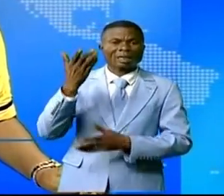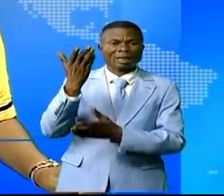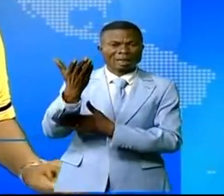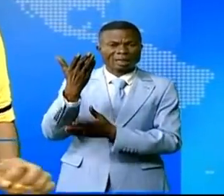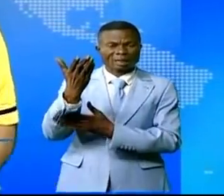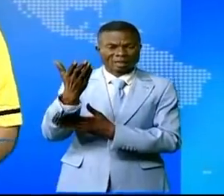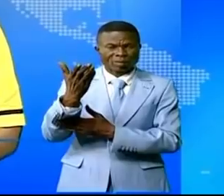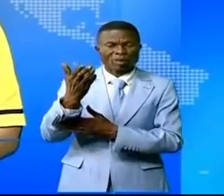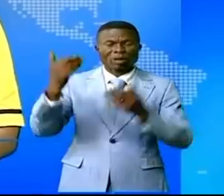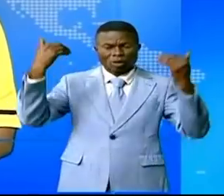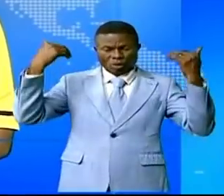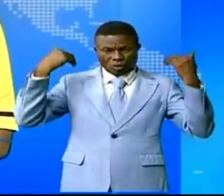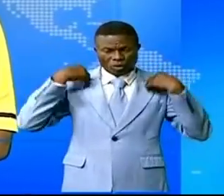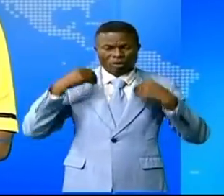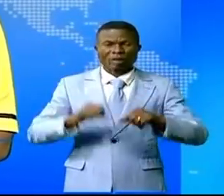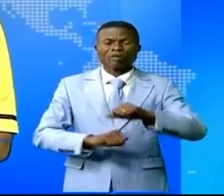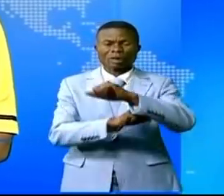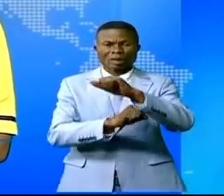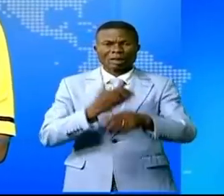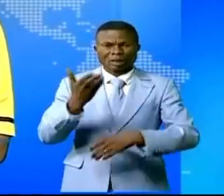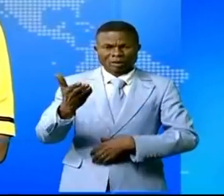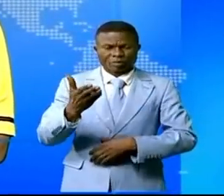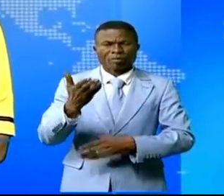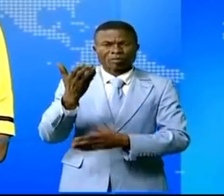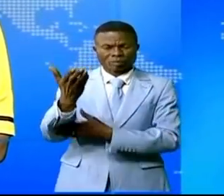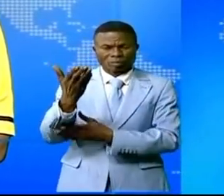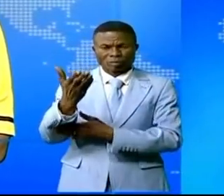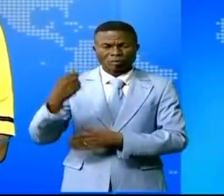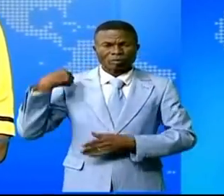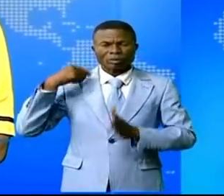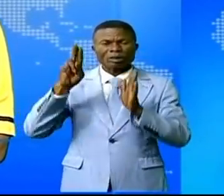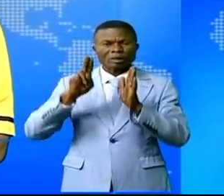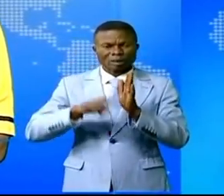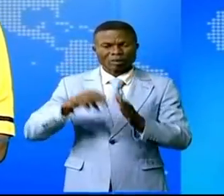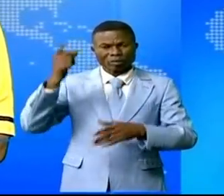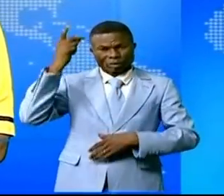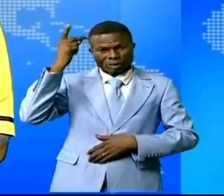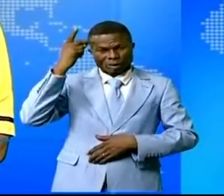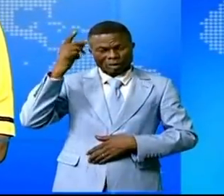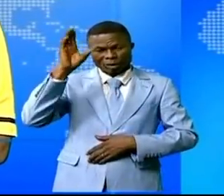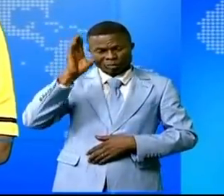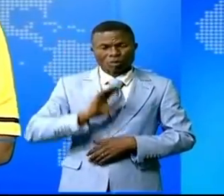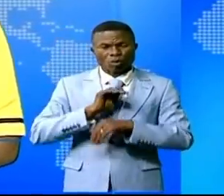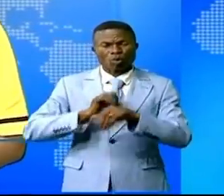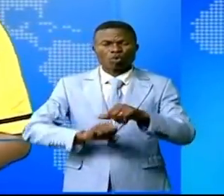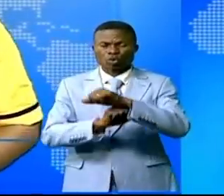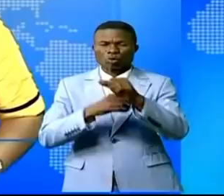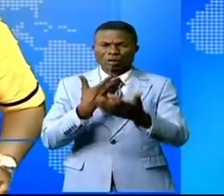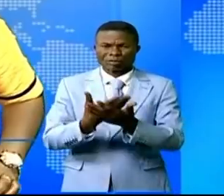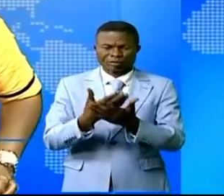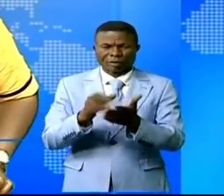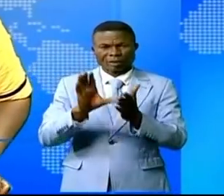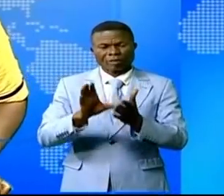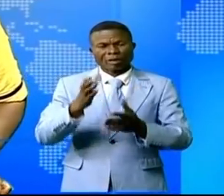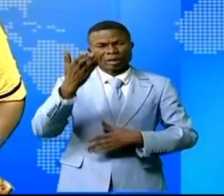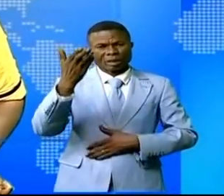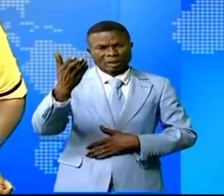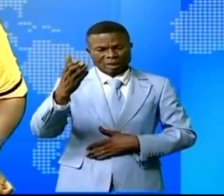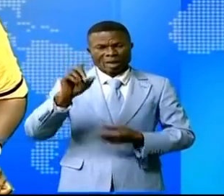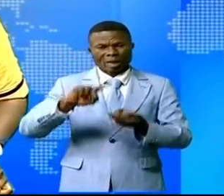sonnette d'alarme et fait un appel au gouvernement central pour une intervention. On fait le point avec